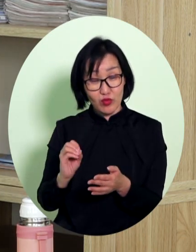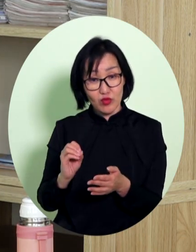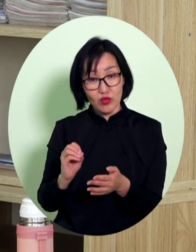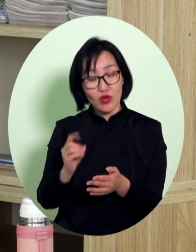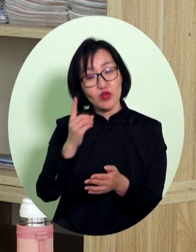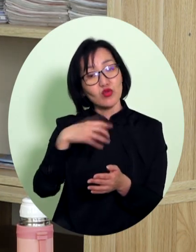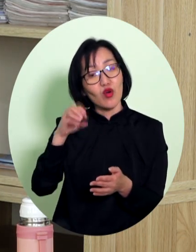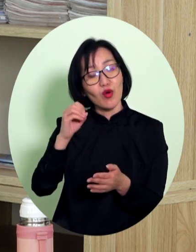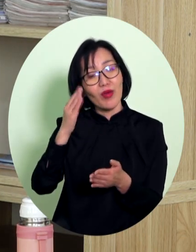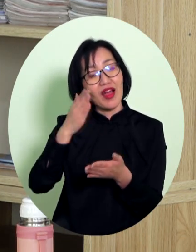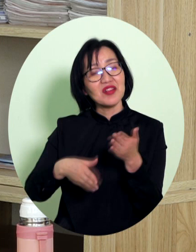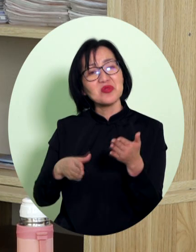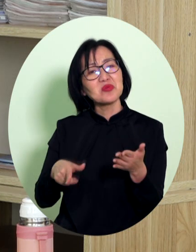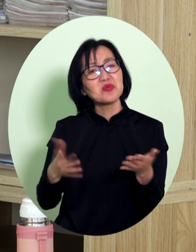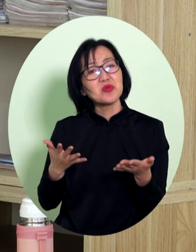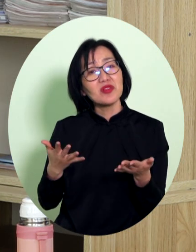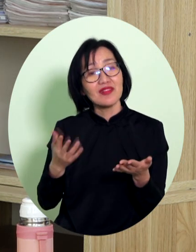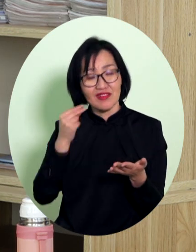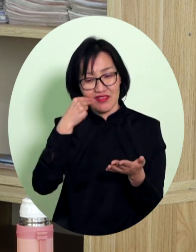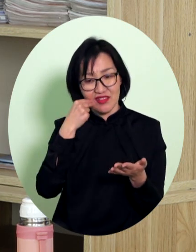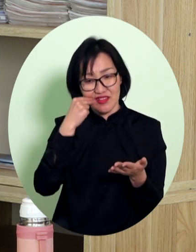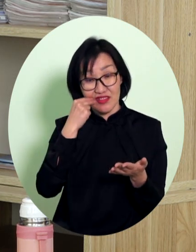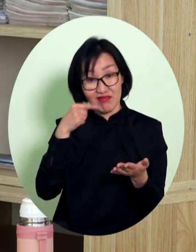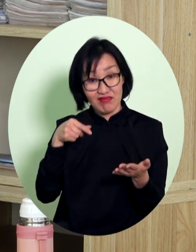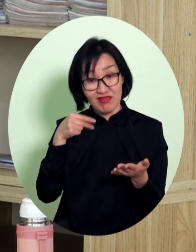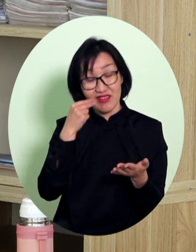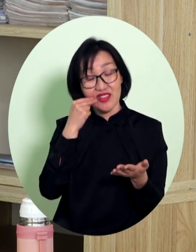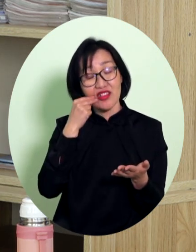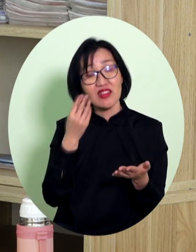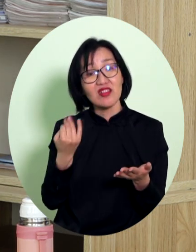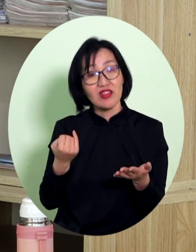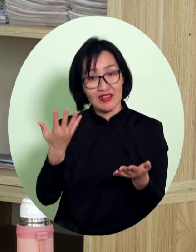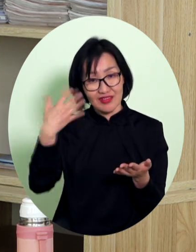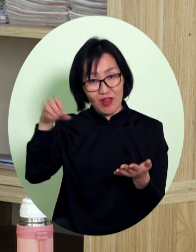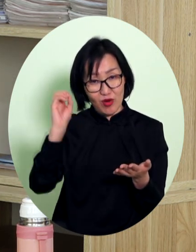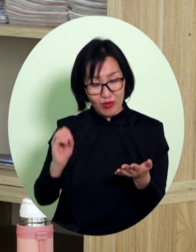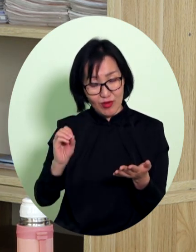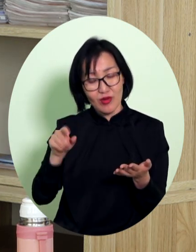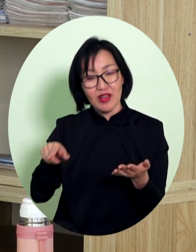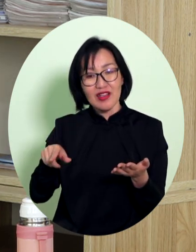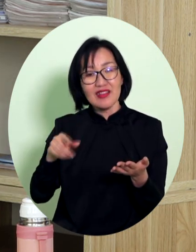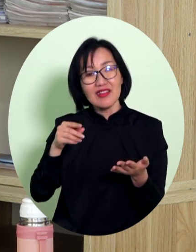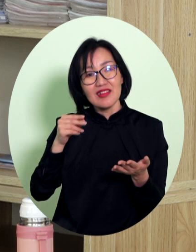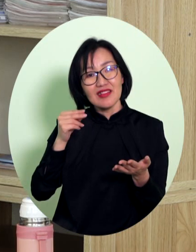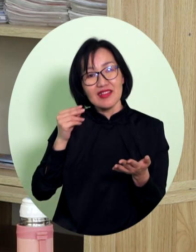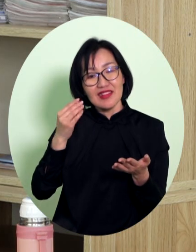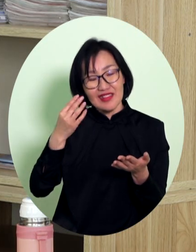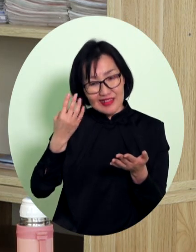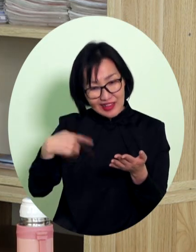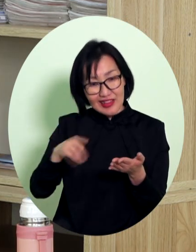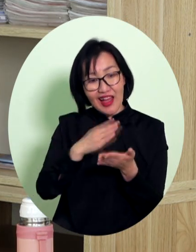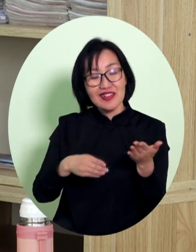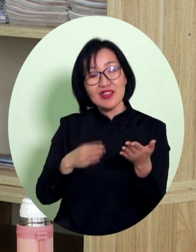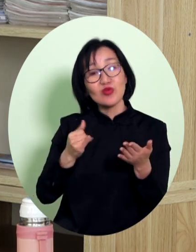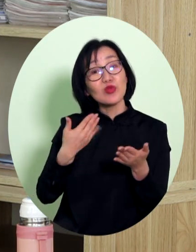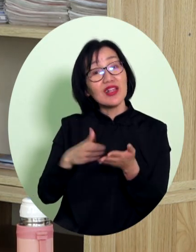100%. 100%-ийн хагас нь юу вэ? Чацарга. Чацаргын хагас нь юу зарагдсан?